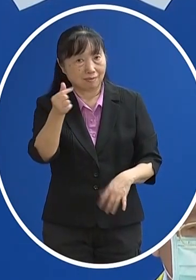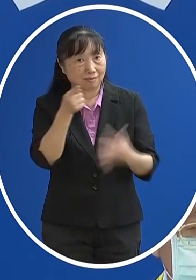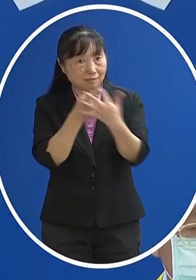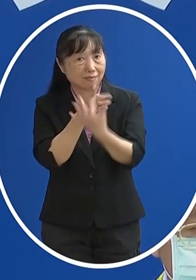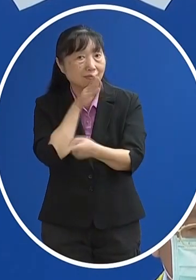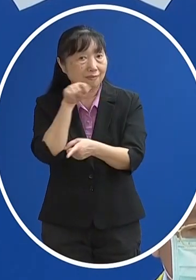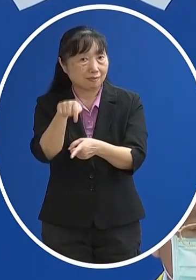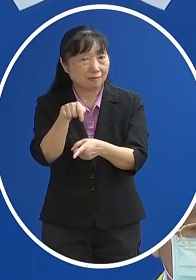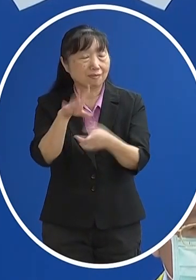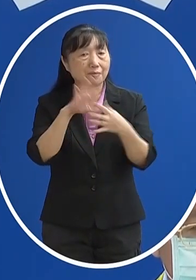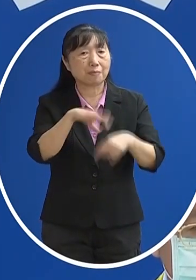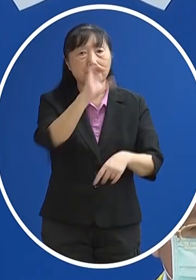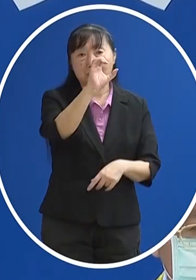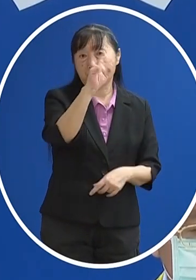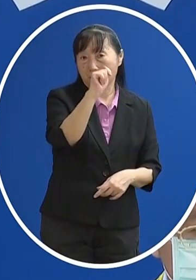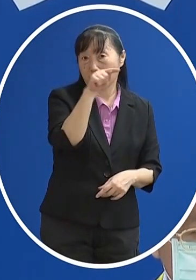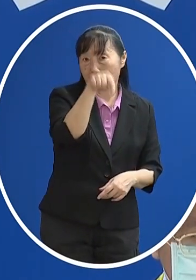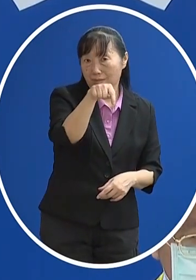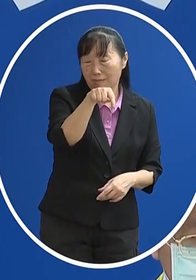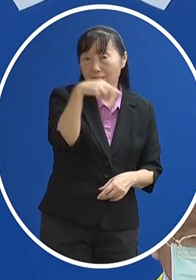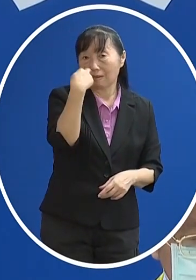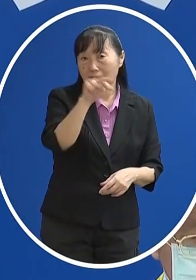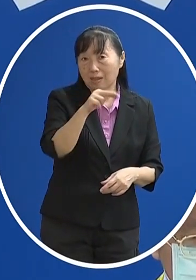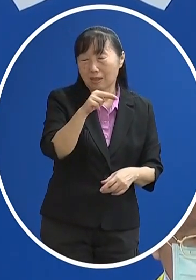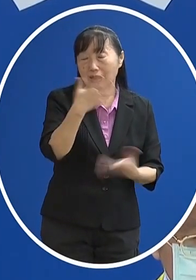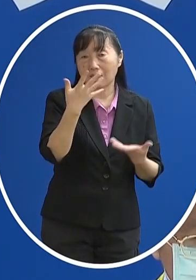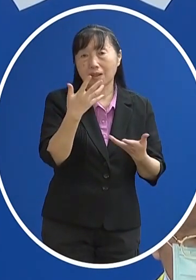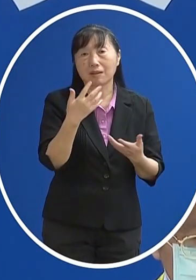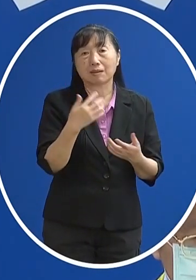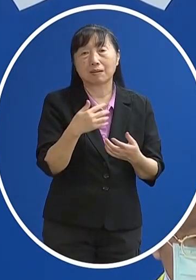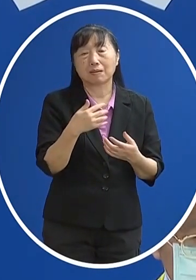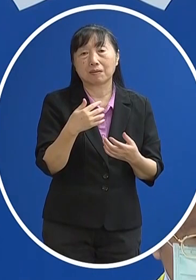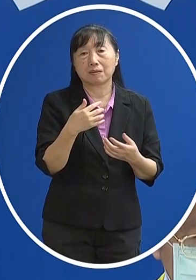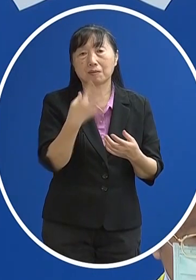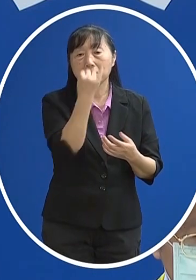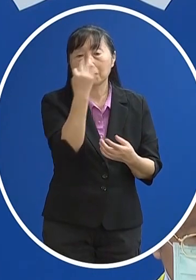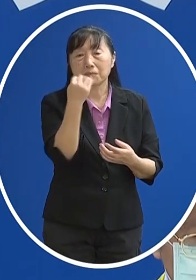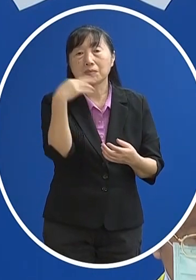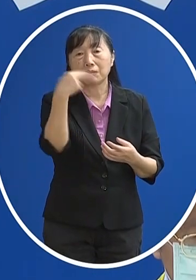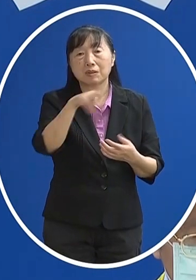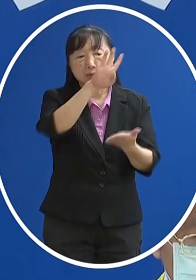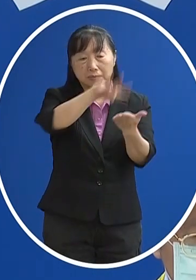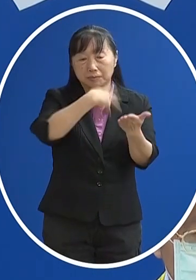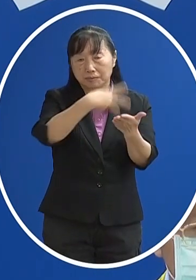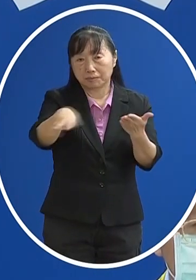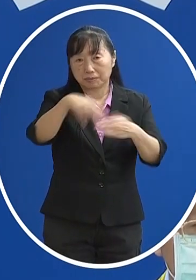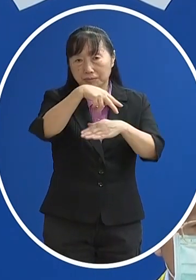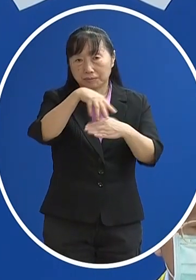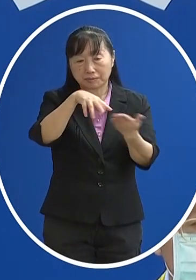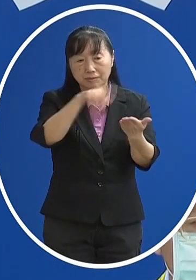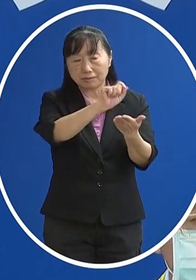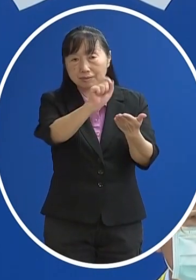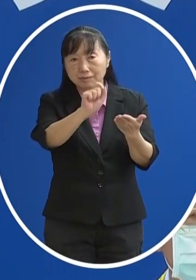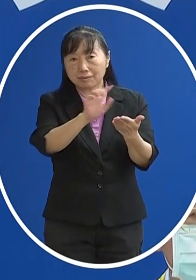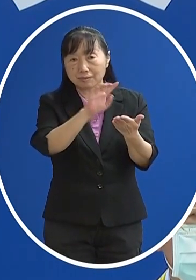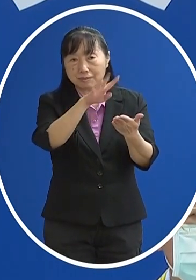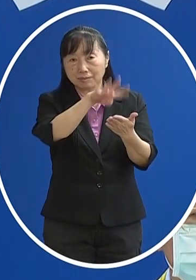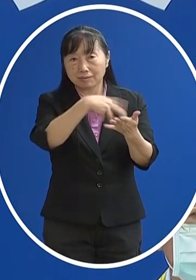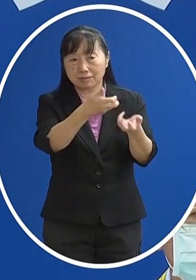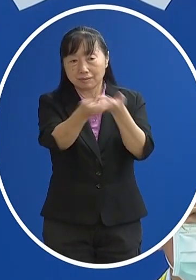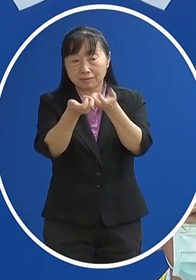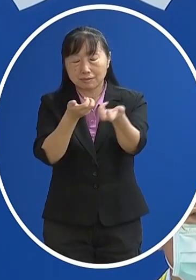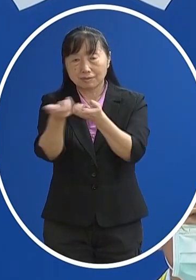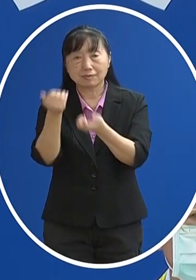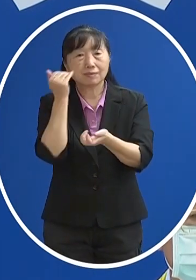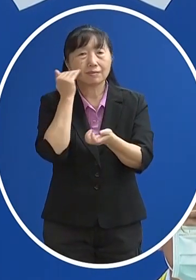就他们的这个 CT 值来做分布，来做一个这个表格，就是说 CT 值在这个我